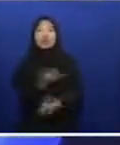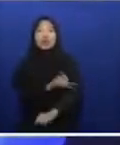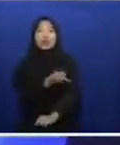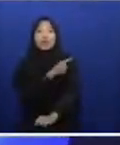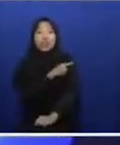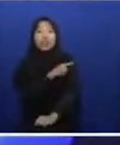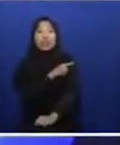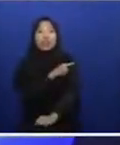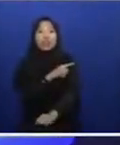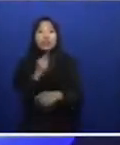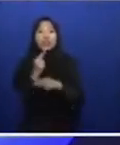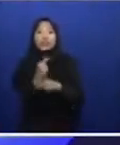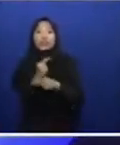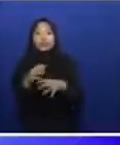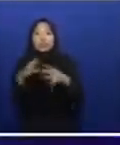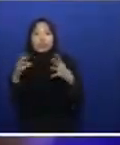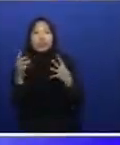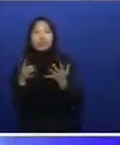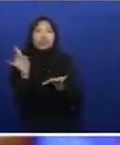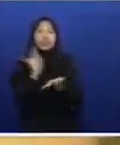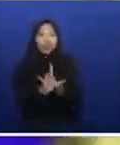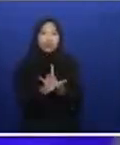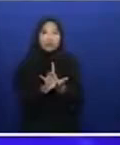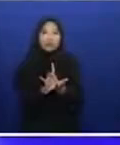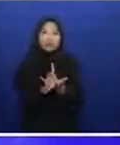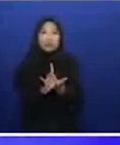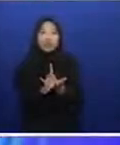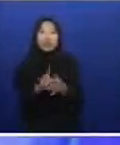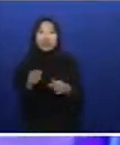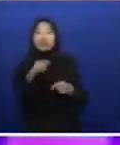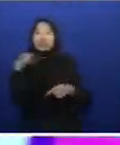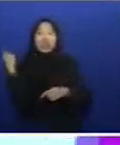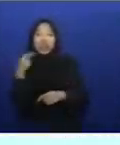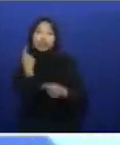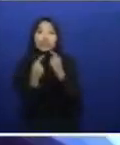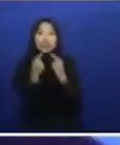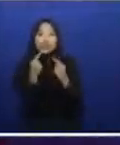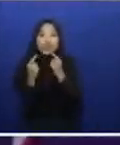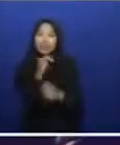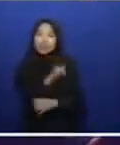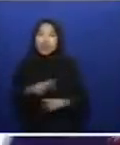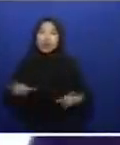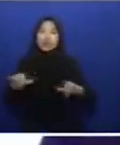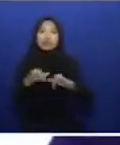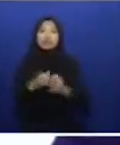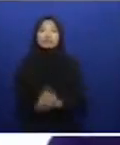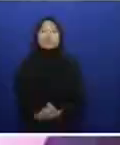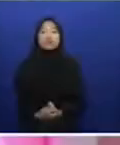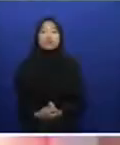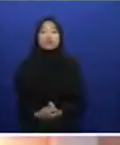saya. Jadi saya terima kasih Pak Rektor. Jadi bagi saya Universitas